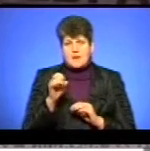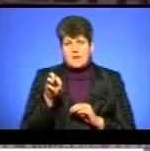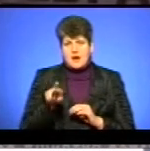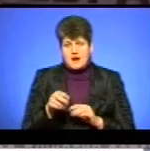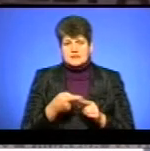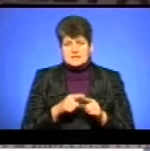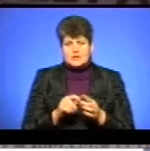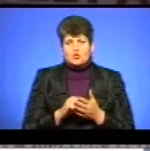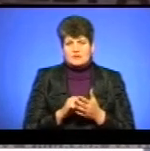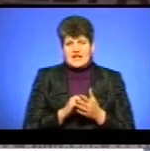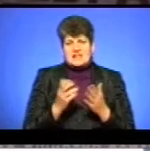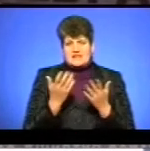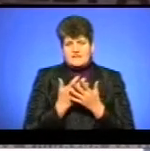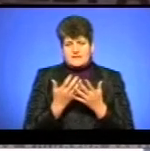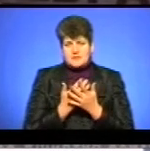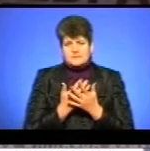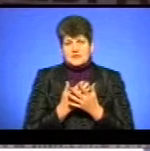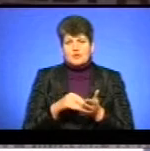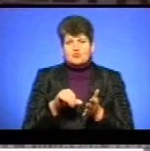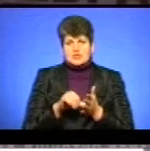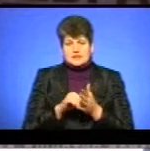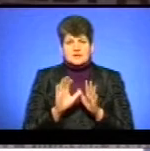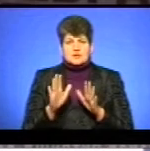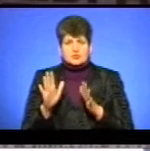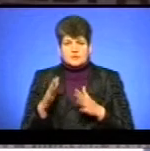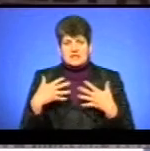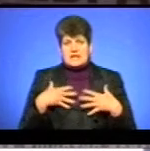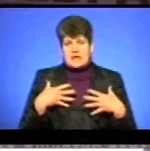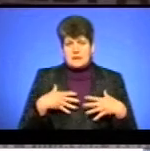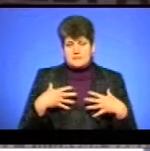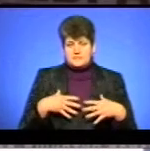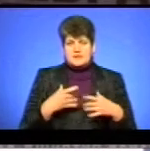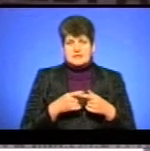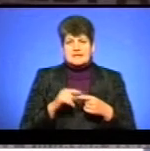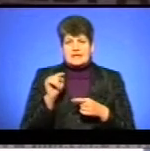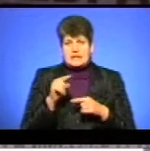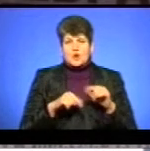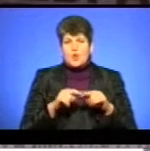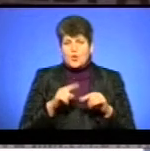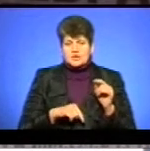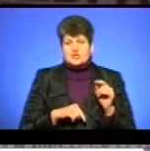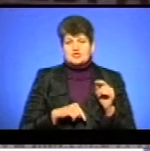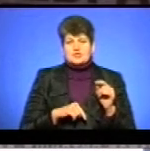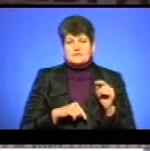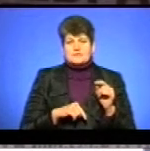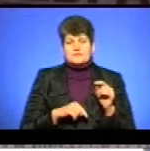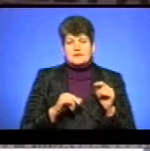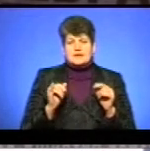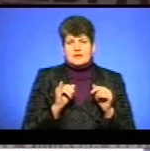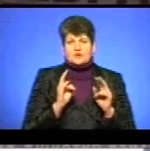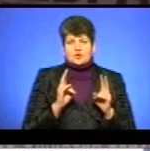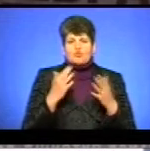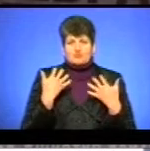де учасники событий в Криму, тобто це їх родичі і ті, хто